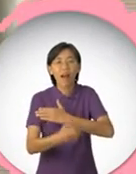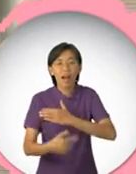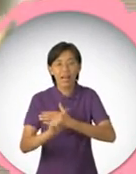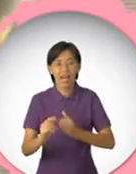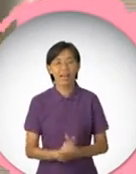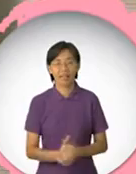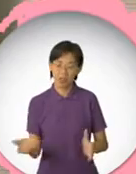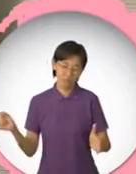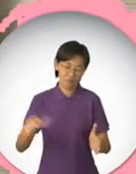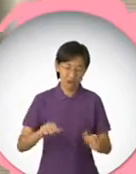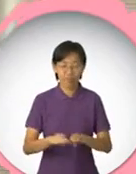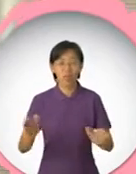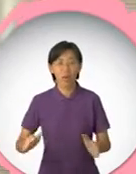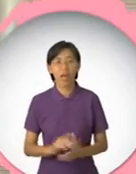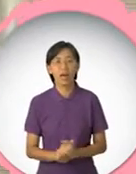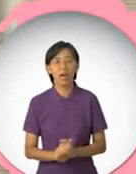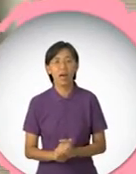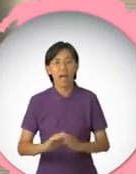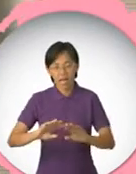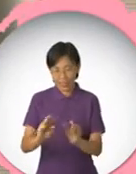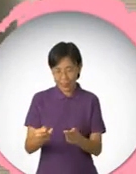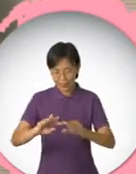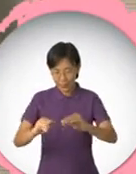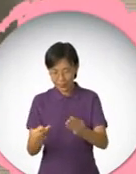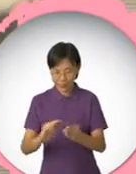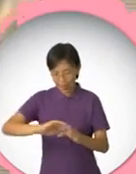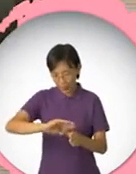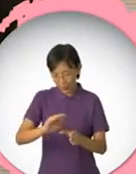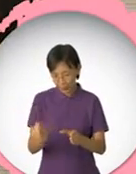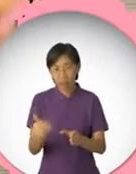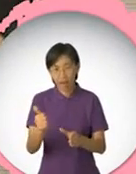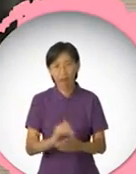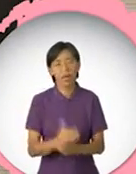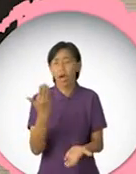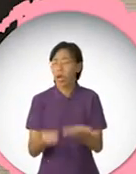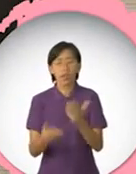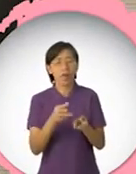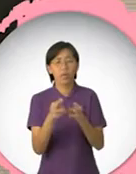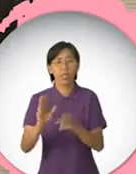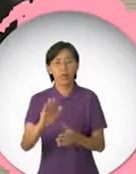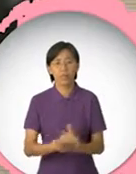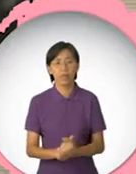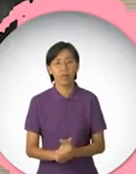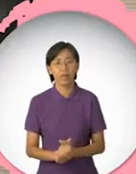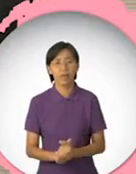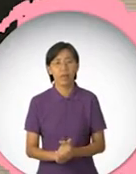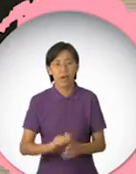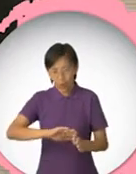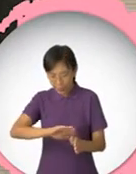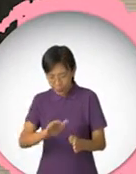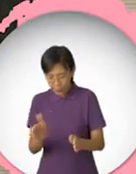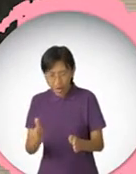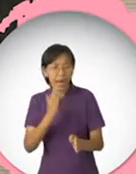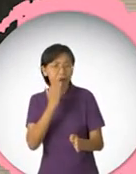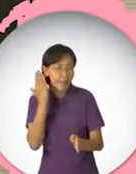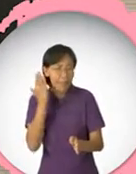ะหรือบางคนก็จะเก็บที่มันไม่สวยอะค่ะไว้ที่โก้น ครับทำไมล่ะคร ับ อันนี้แล้วแต่ตามชอบนะคะอันนี้เพื่อให้ผิวมันเรียบ ครับ